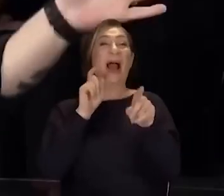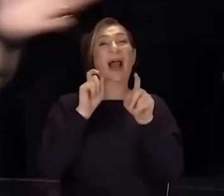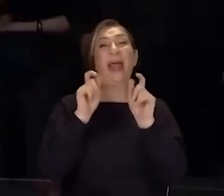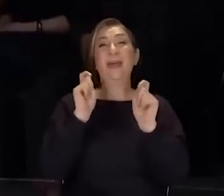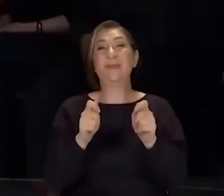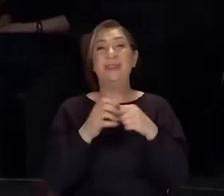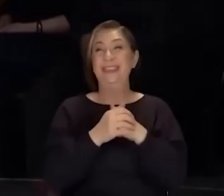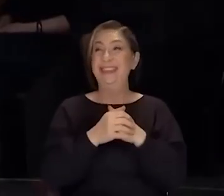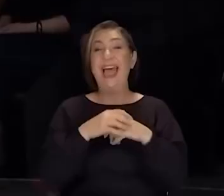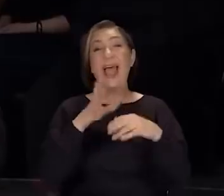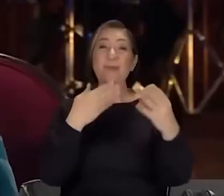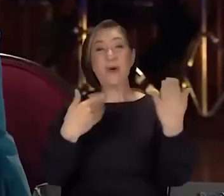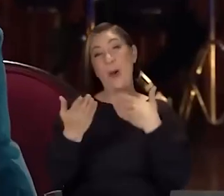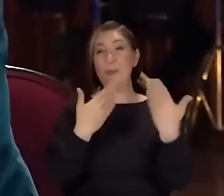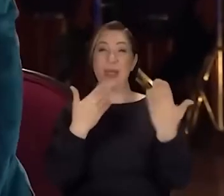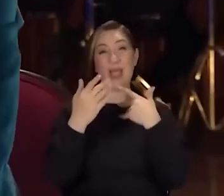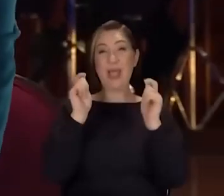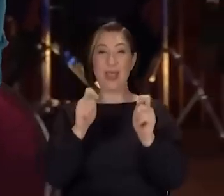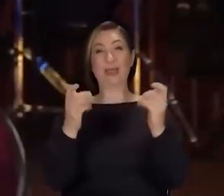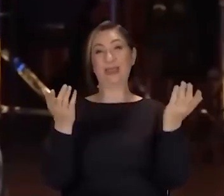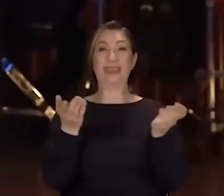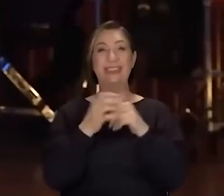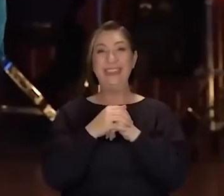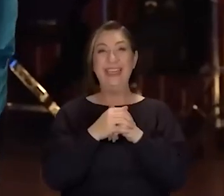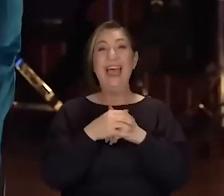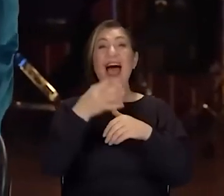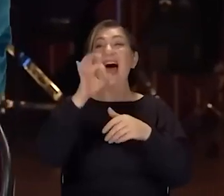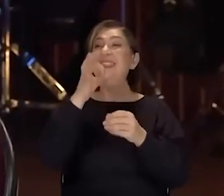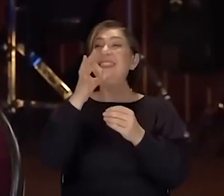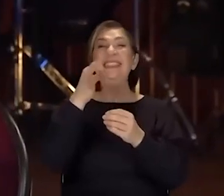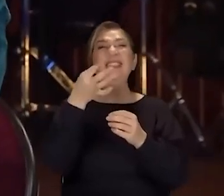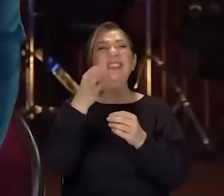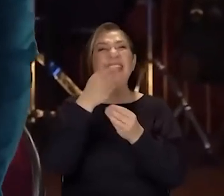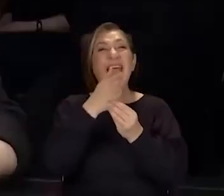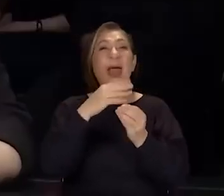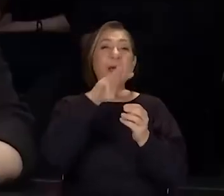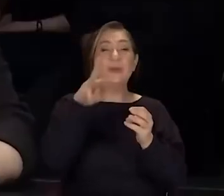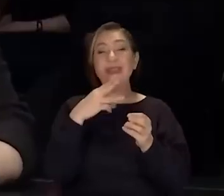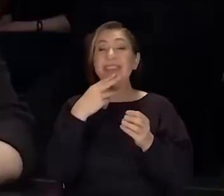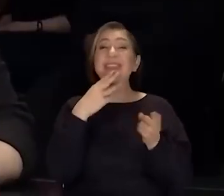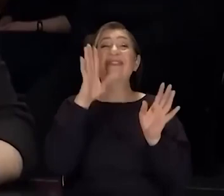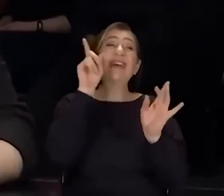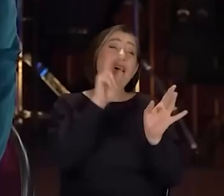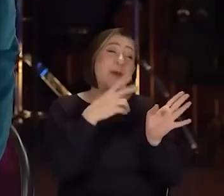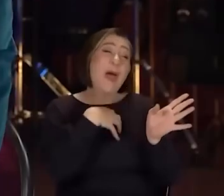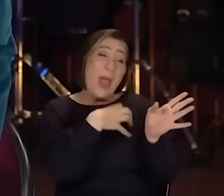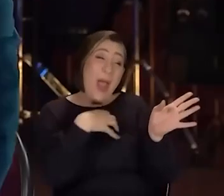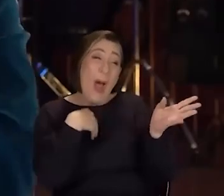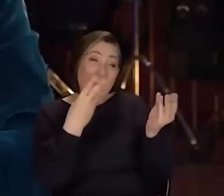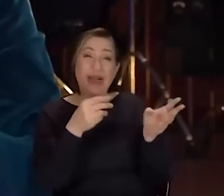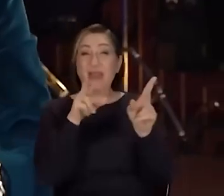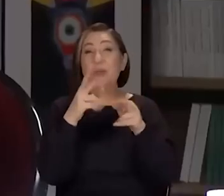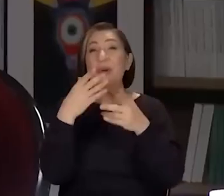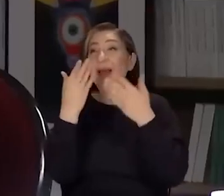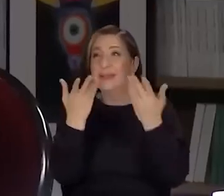üç kız getir, oturmuş. Kısırımız vardı. Diyoruz gibi ha, yok. Kısırımız altınlarımız da verip. Kısırımız üç kız oturmuş varlığı, ben de ani olmak istiyorum